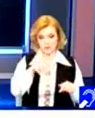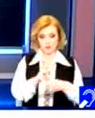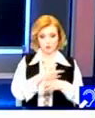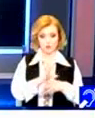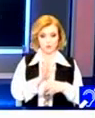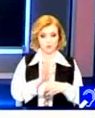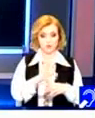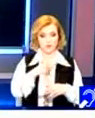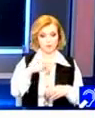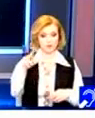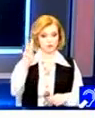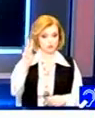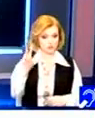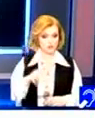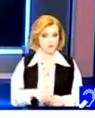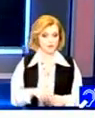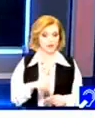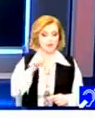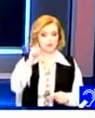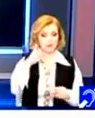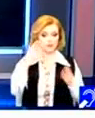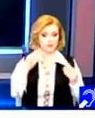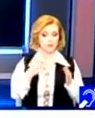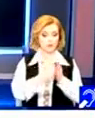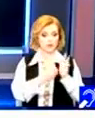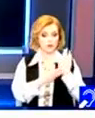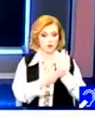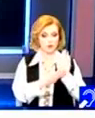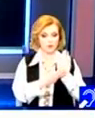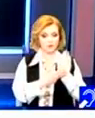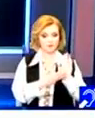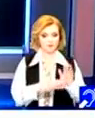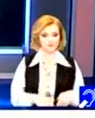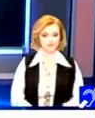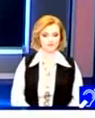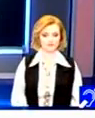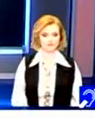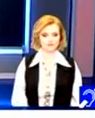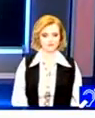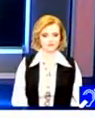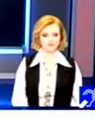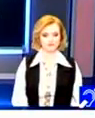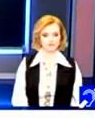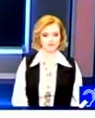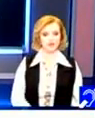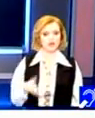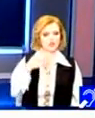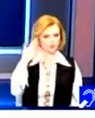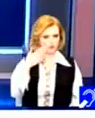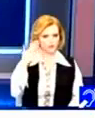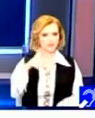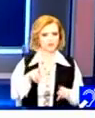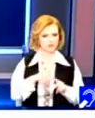această noapte, așteptăm o minimă de minus 2 grade, iar maxima de mâine va indica 8 grade în condițiile unui cer mai mult acoperit de nori. Și în România